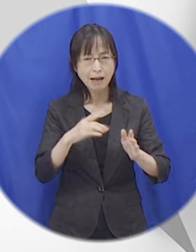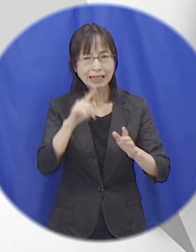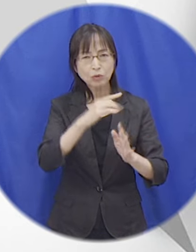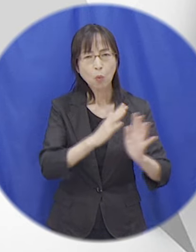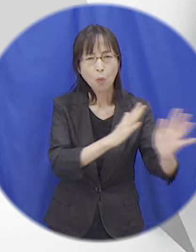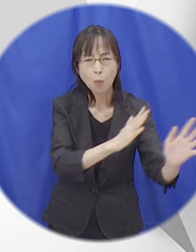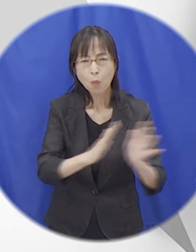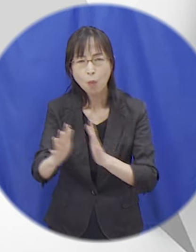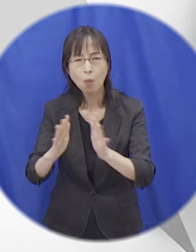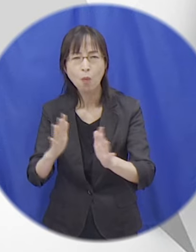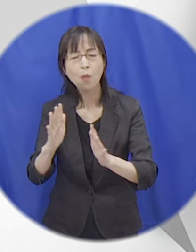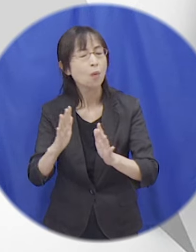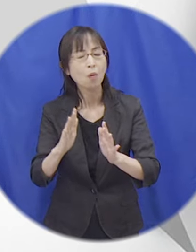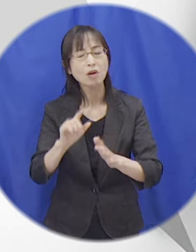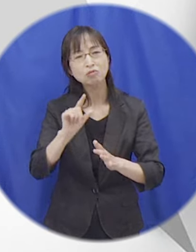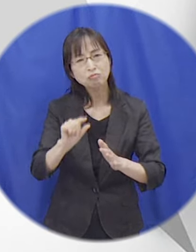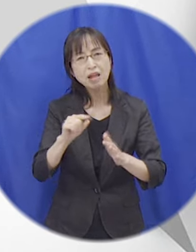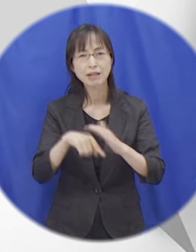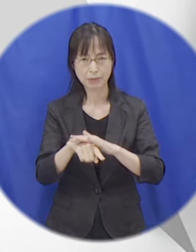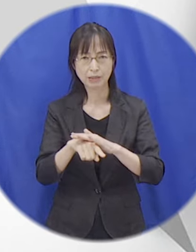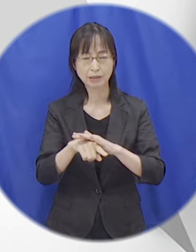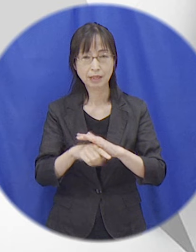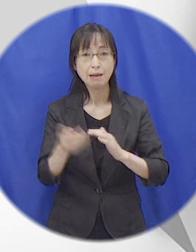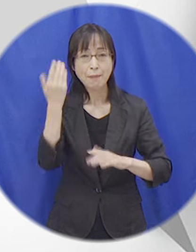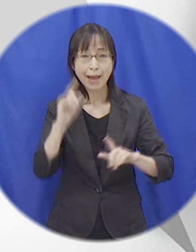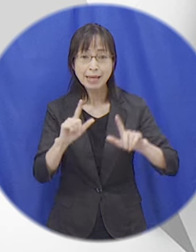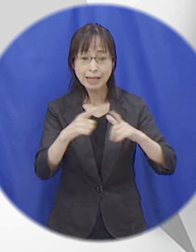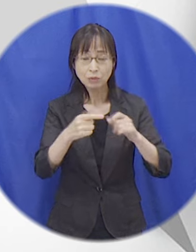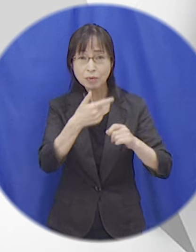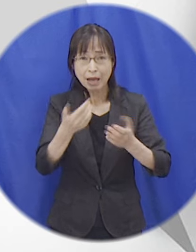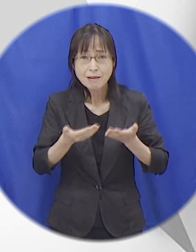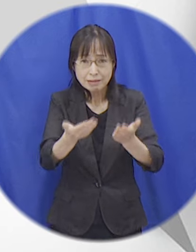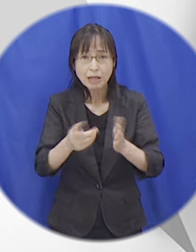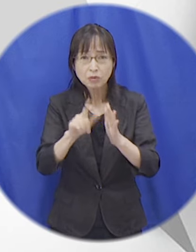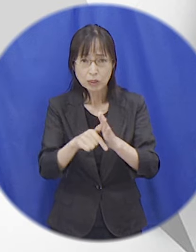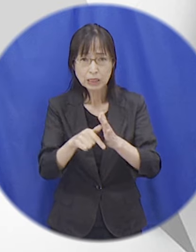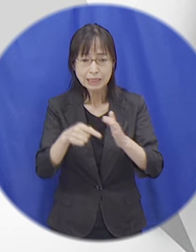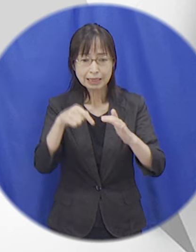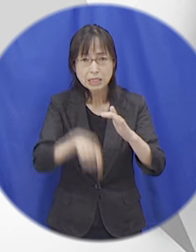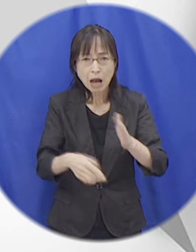あります。また東日本大震災の時はですね、地下通路に、